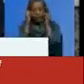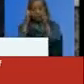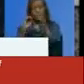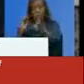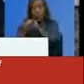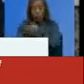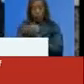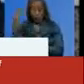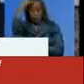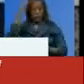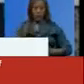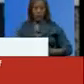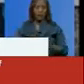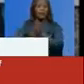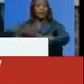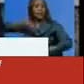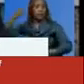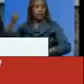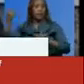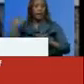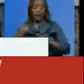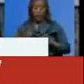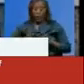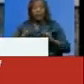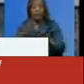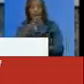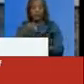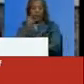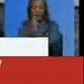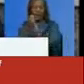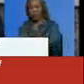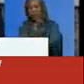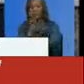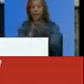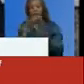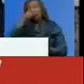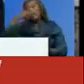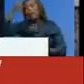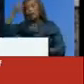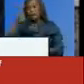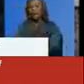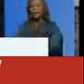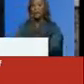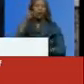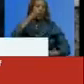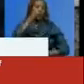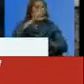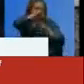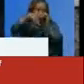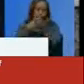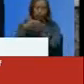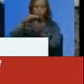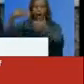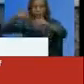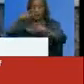በመሆኑም መንግስታችን ከዚህ ቀደም ከነበረው ፍጥነትና የትግበራ ስኬት በላቀ መልኩ ለሴቶች ሁሉን አቀፍ